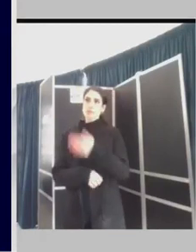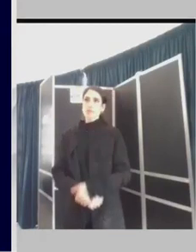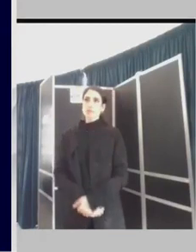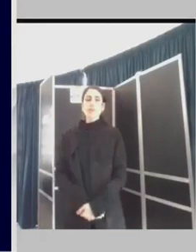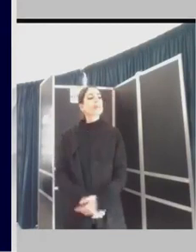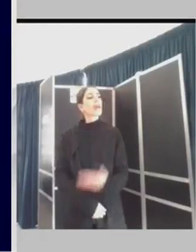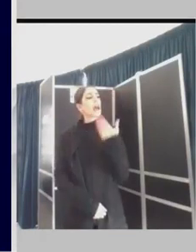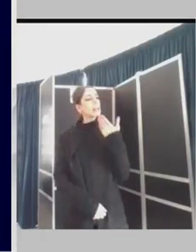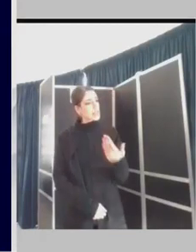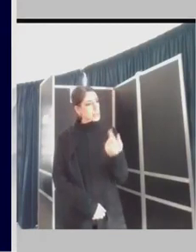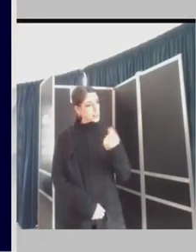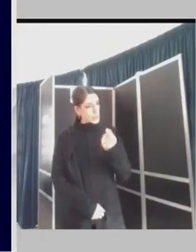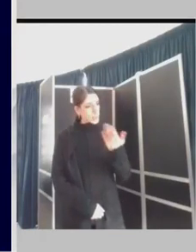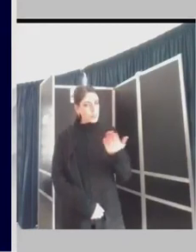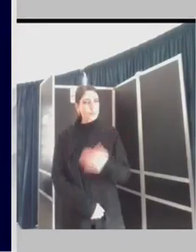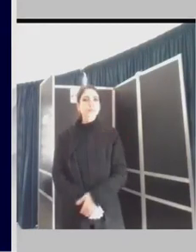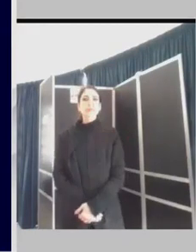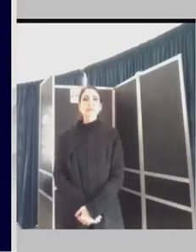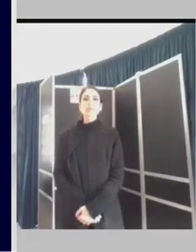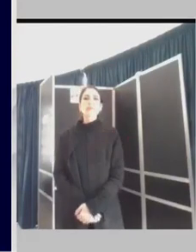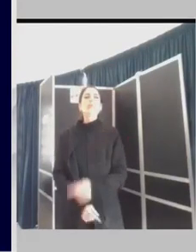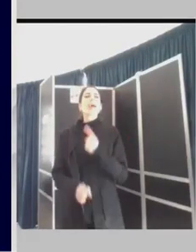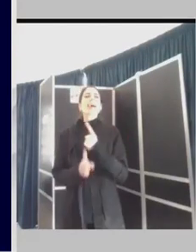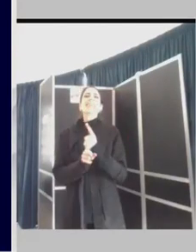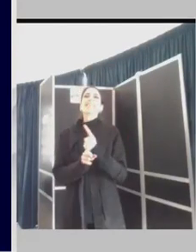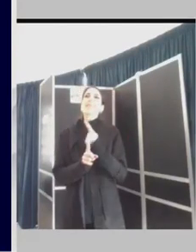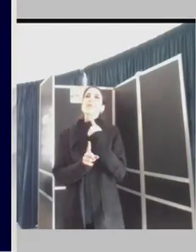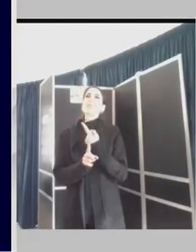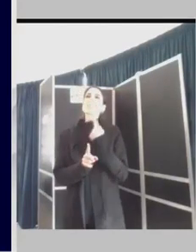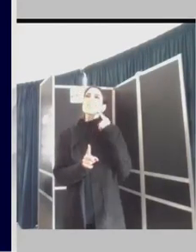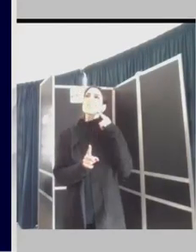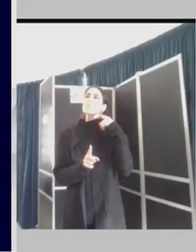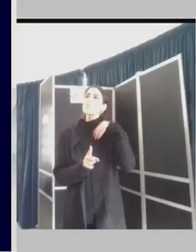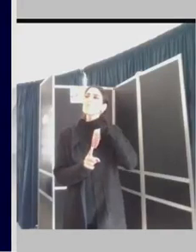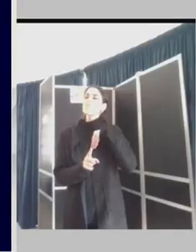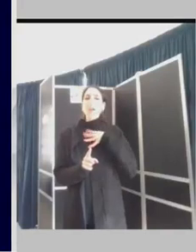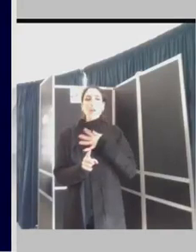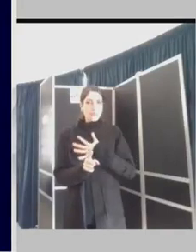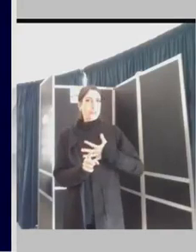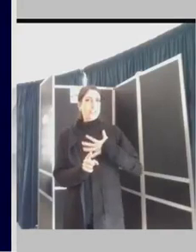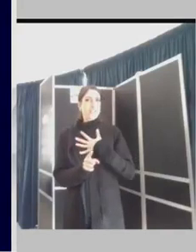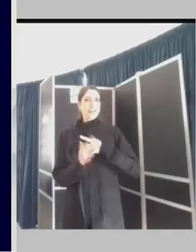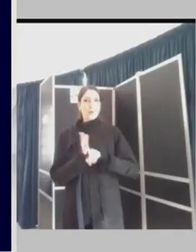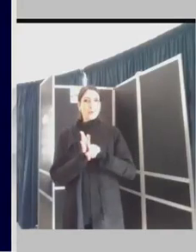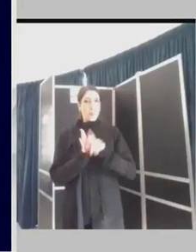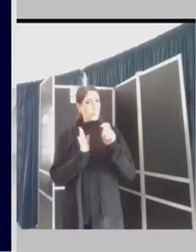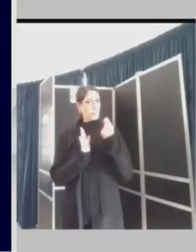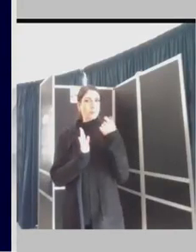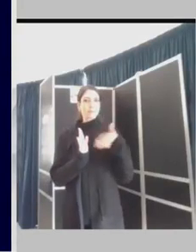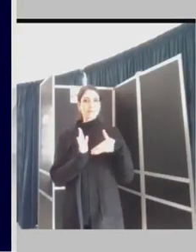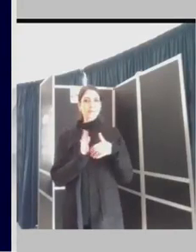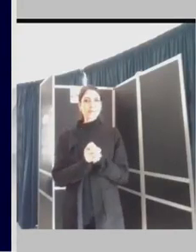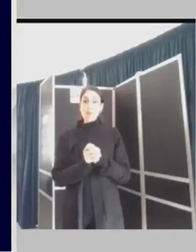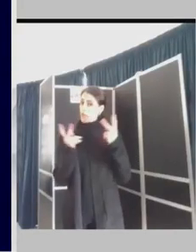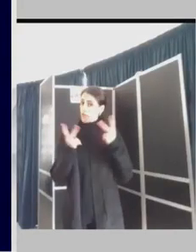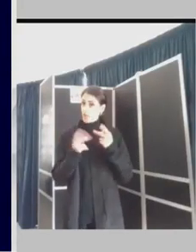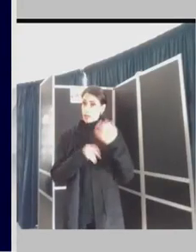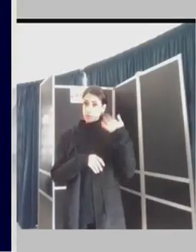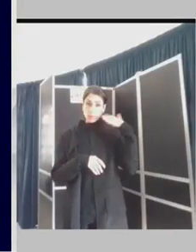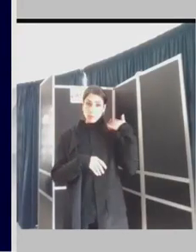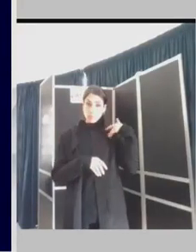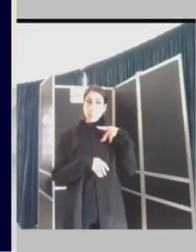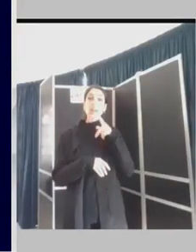Insomma, devo dire che sono molto soddisfatto per questo risultato. L'abbiamo fortemente voluto, come ha detto la Presidente De